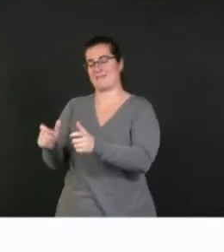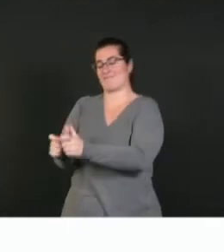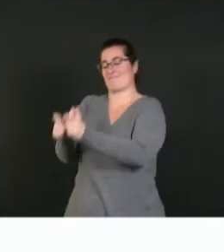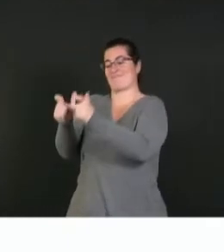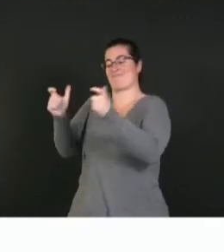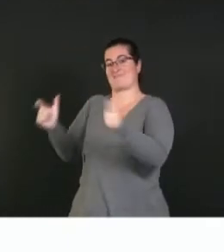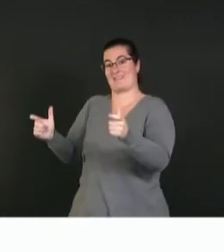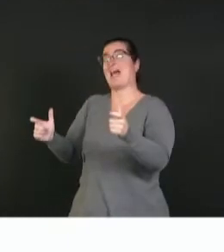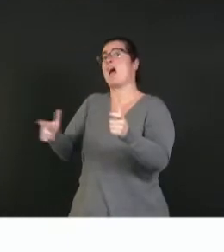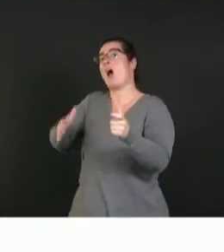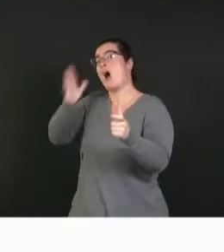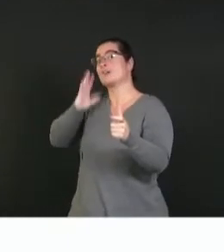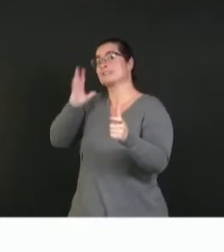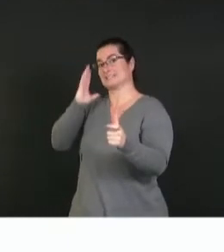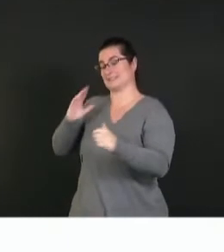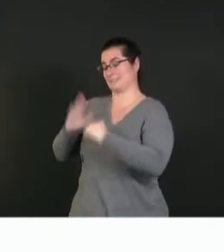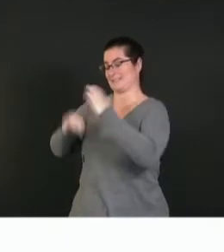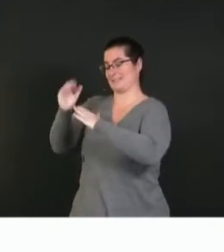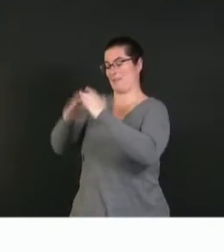le travail